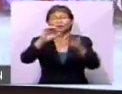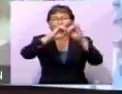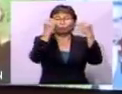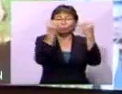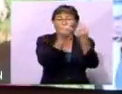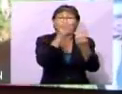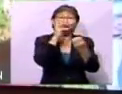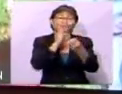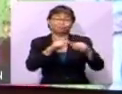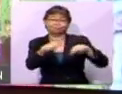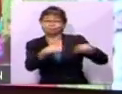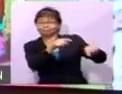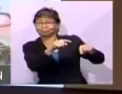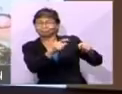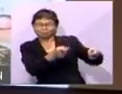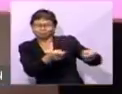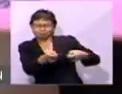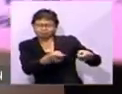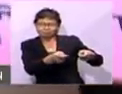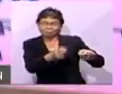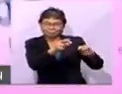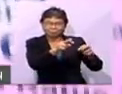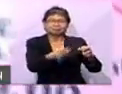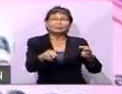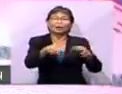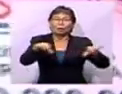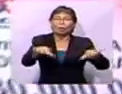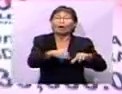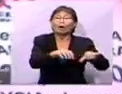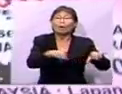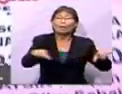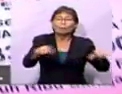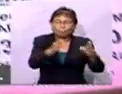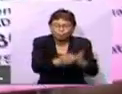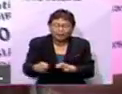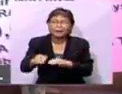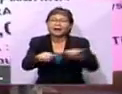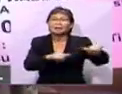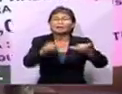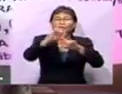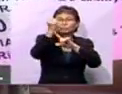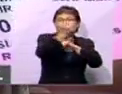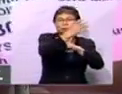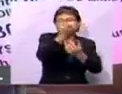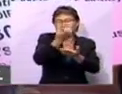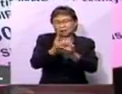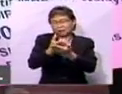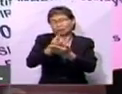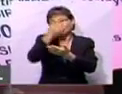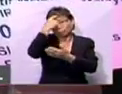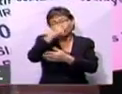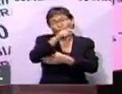yang bertindak sebagai penyelaras dalam merencanakan aktiviti sosial dan ekonomi untuk Felkra.